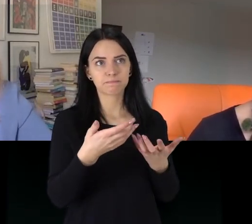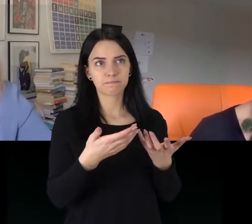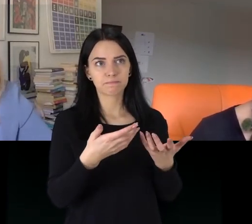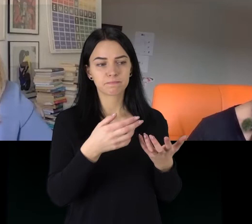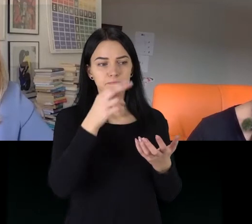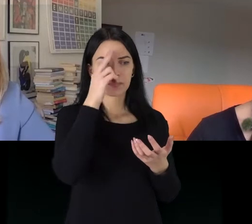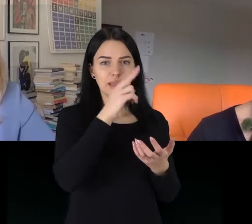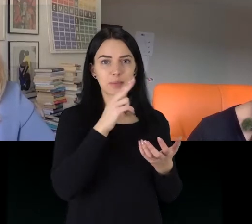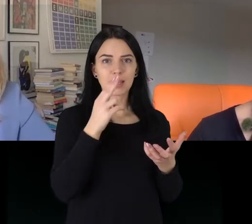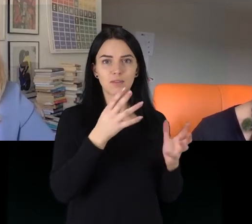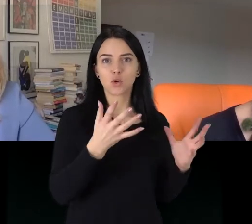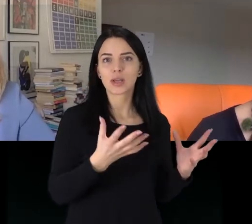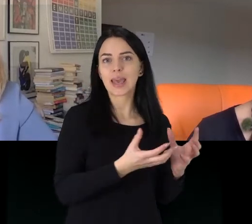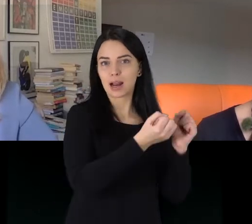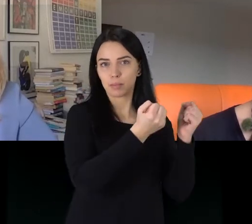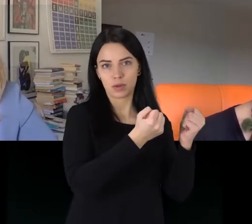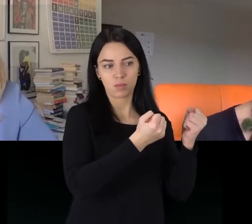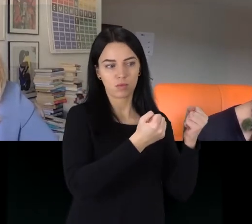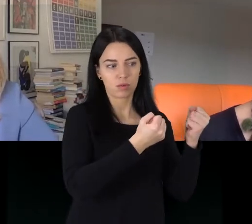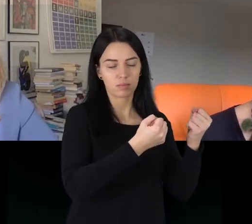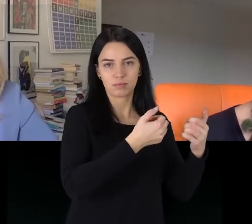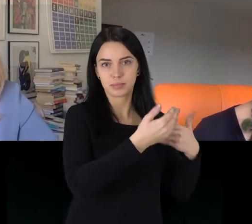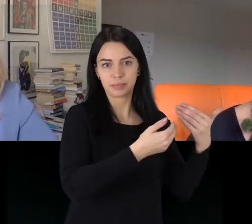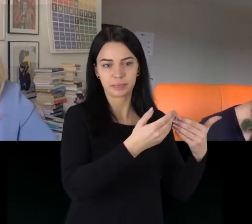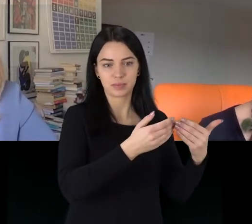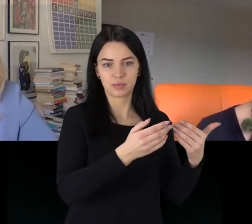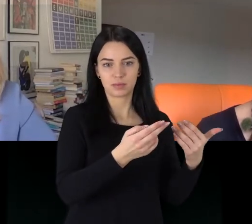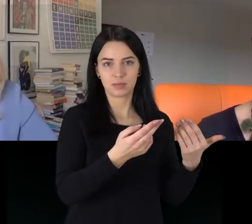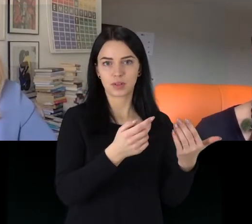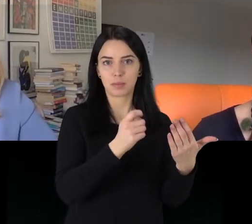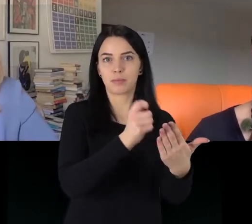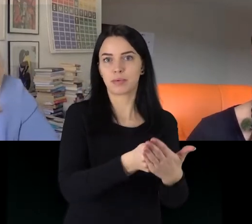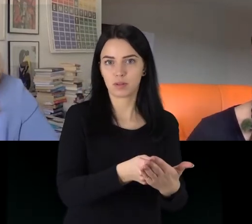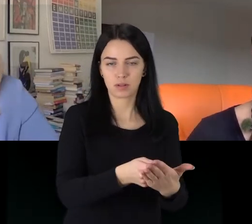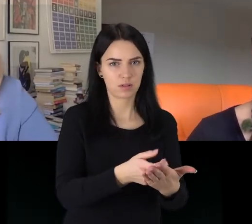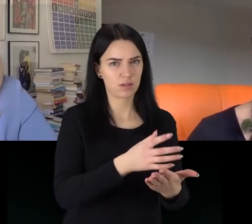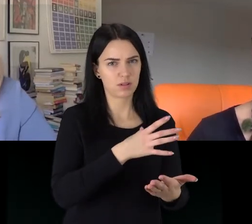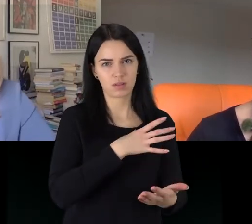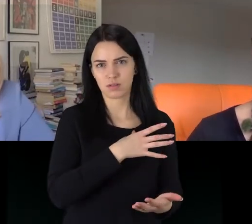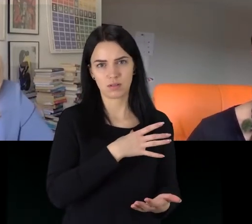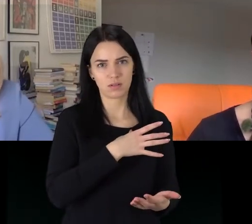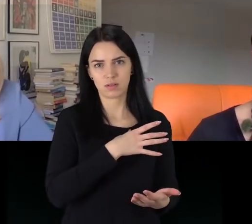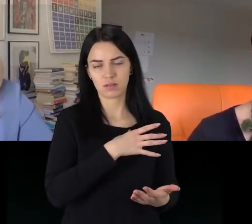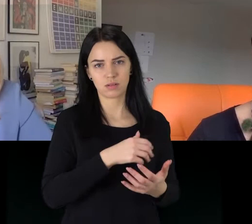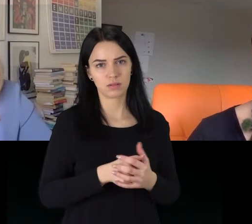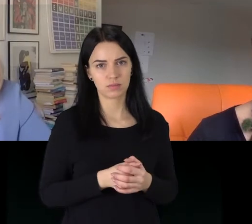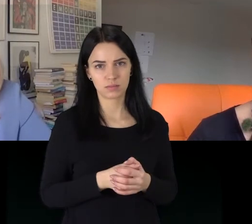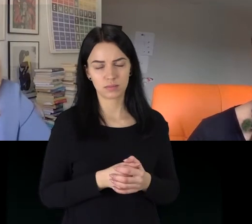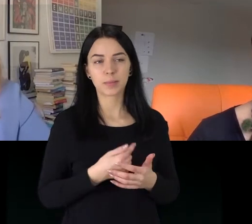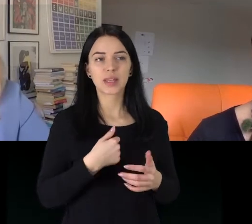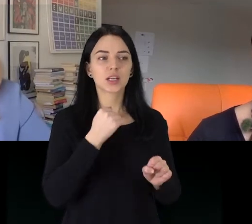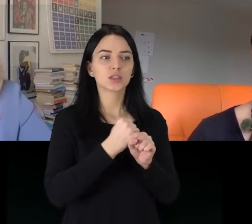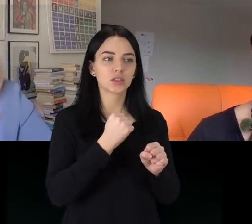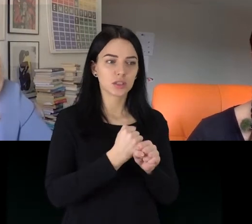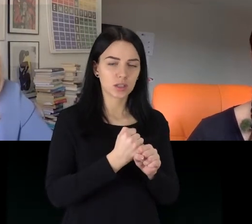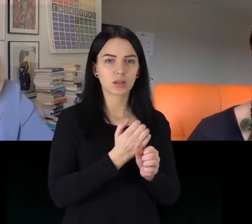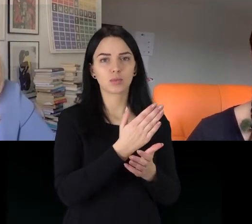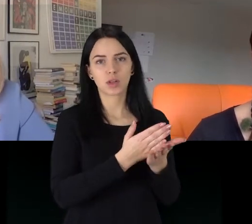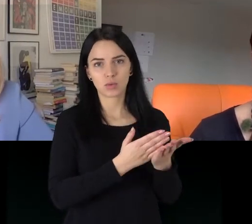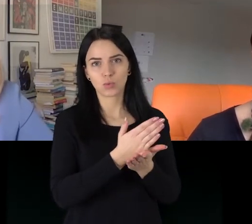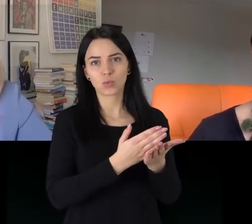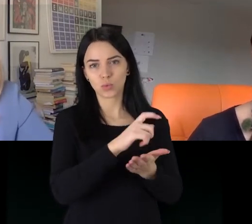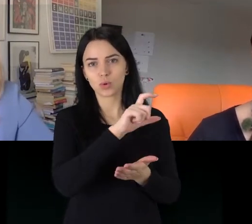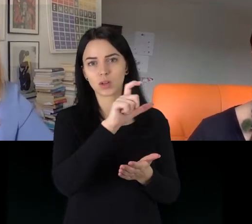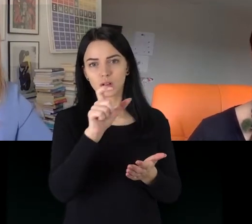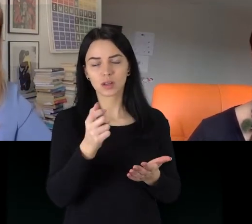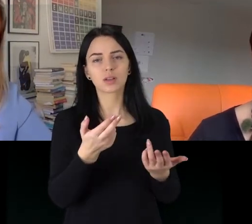tėvų gelbėjimo operacijas, tai yra nu, tikrai labai labai nesąžininga, ar ne? Bet jie tą daro jau savaime ir daug metų ir tą daro nuo mažumės. Iš tikrųjų,